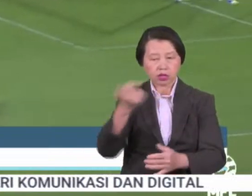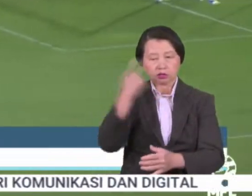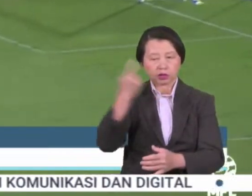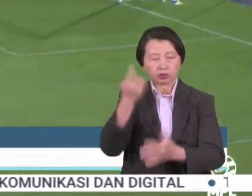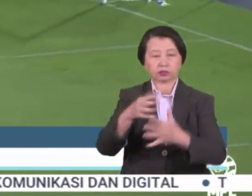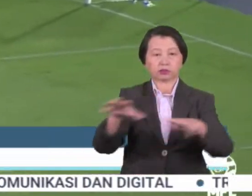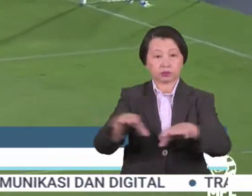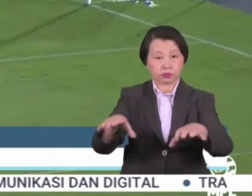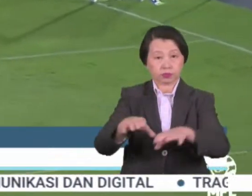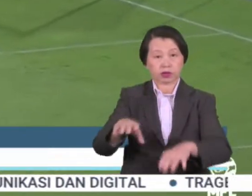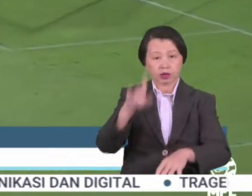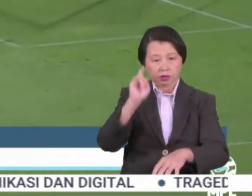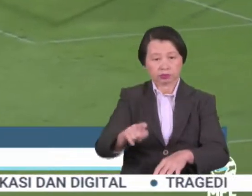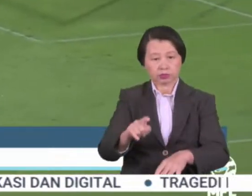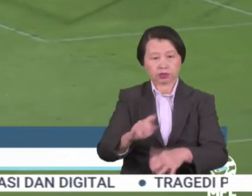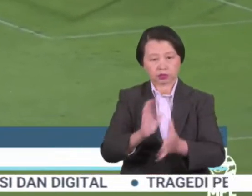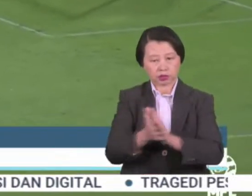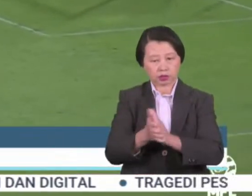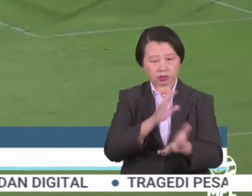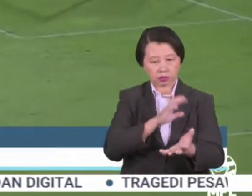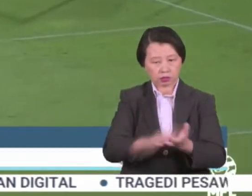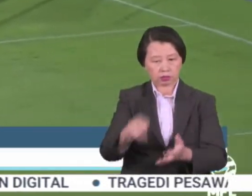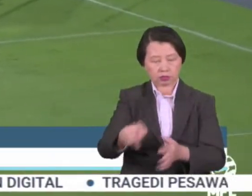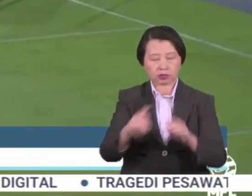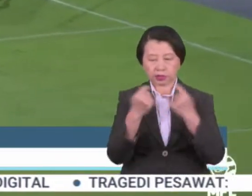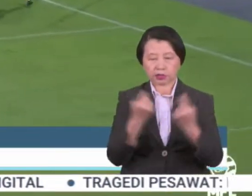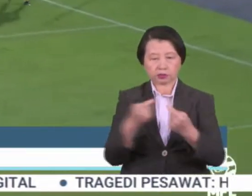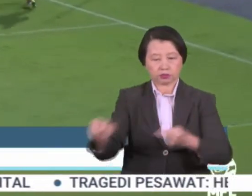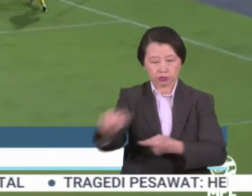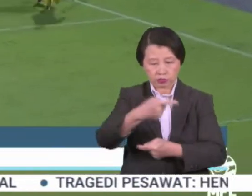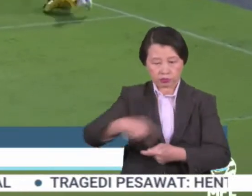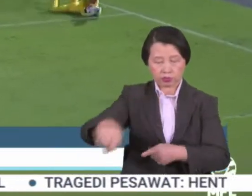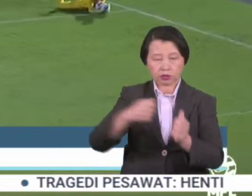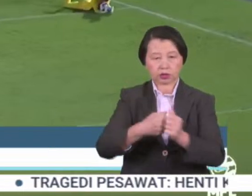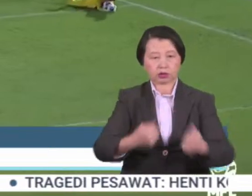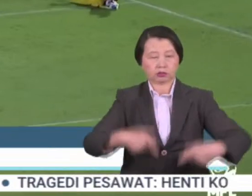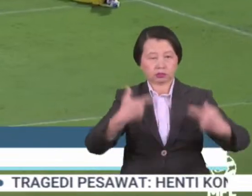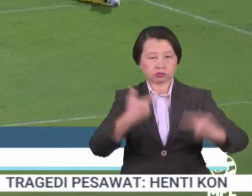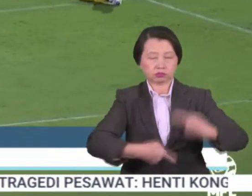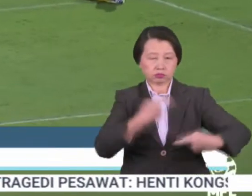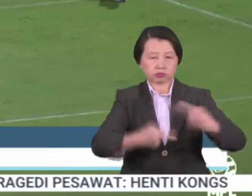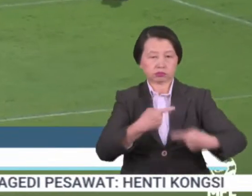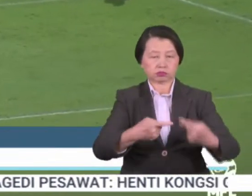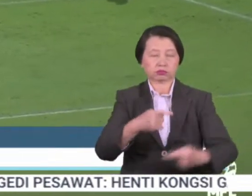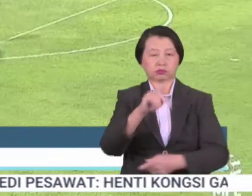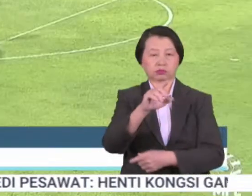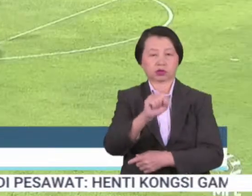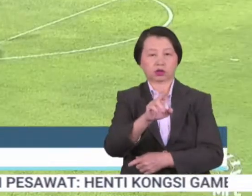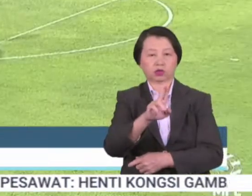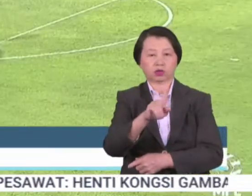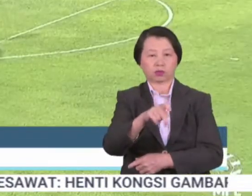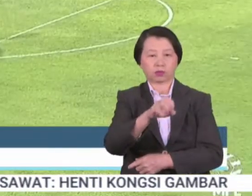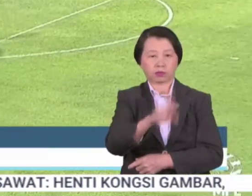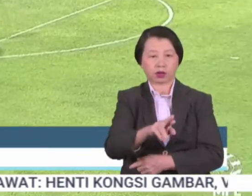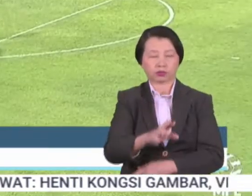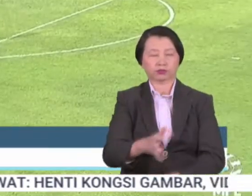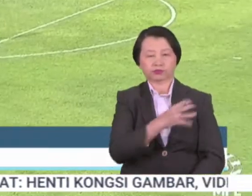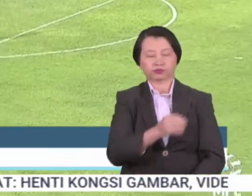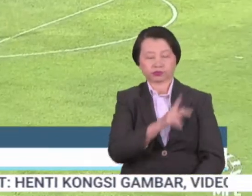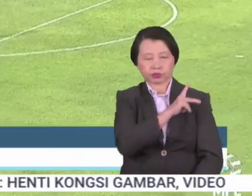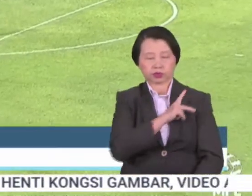sering dilakukan tidak menjejaskan prestasi pasukan dalam saingan Liga Super sementara itu ketua